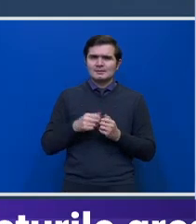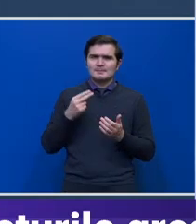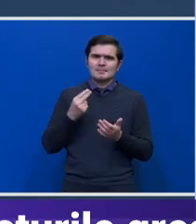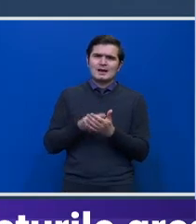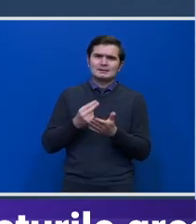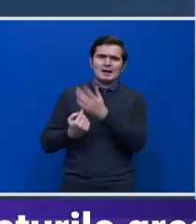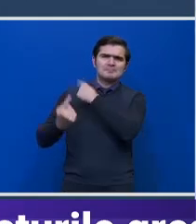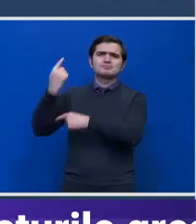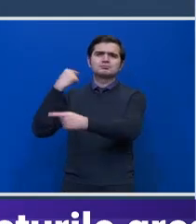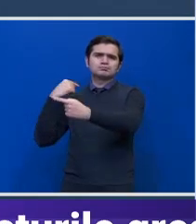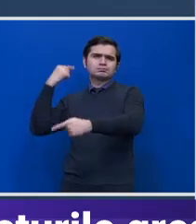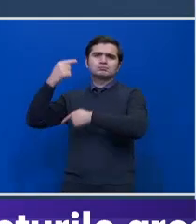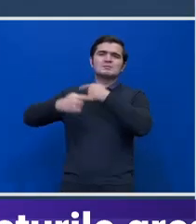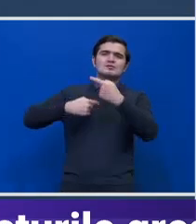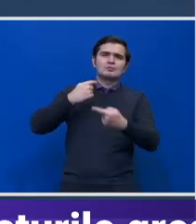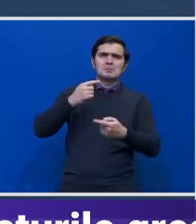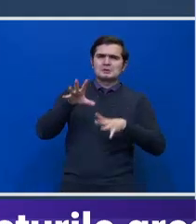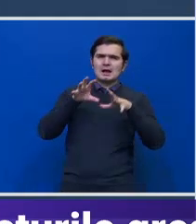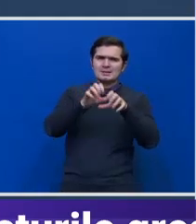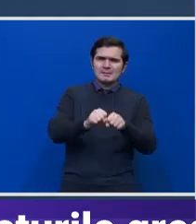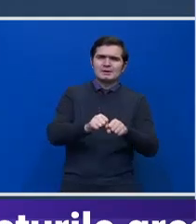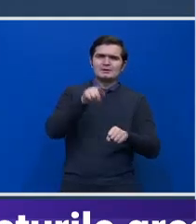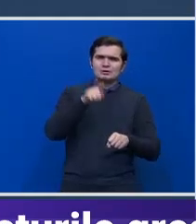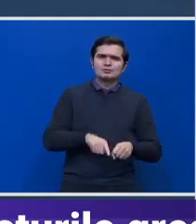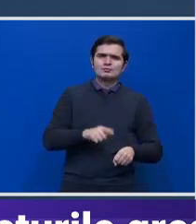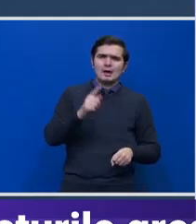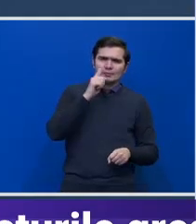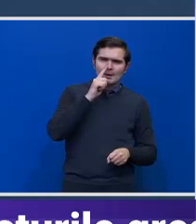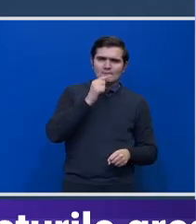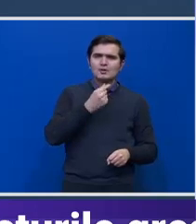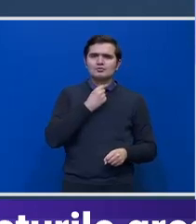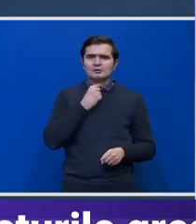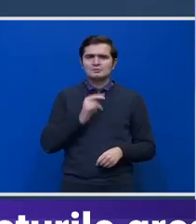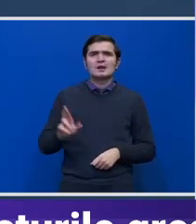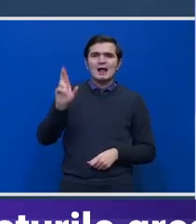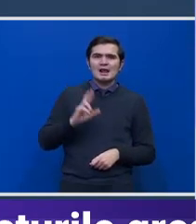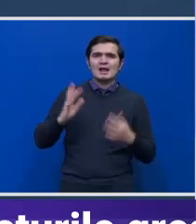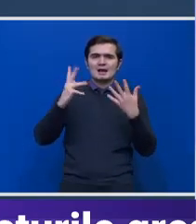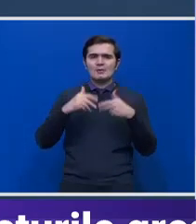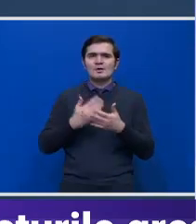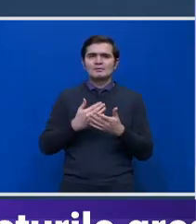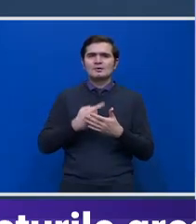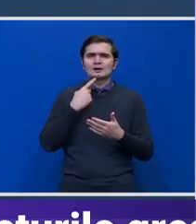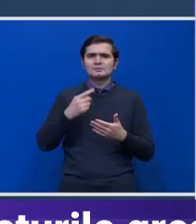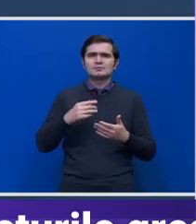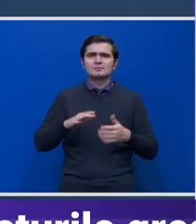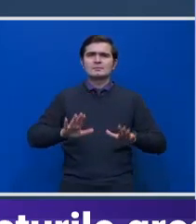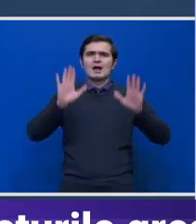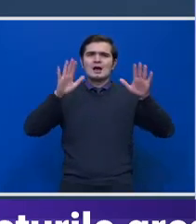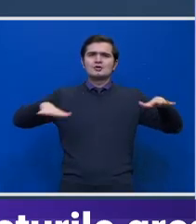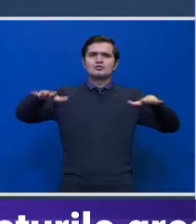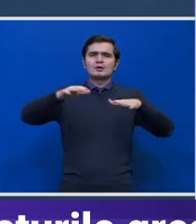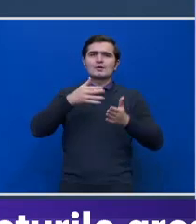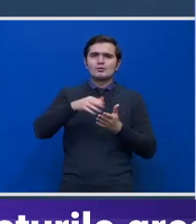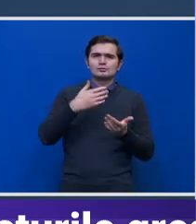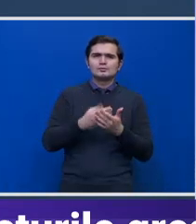dacă pot să o numesc așa, dacă prindem și noiembrie și decembrie pe recalculări. Pentru că spuneați, plaja de consum pentru toate cele 5 luni